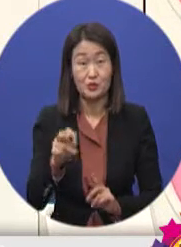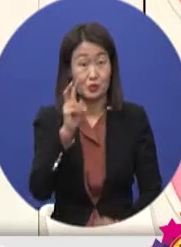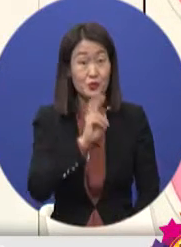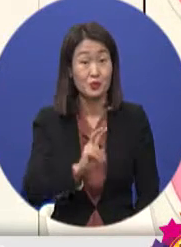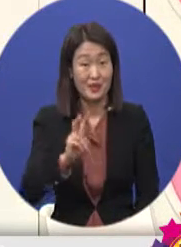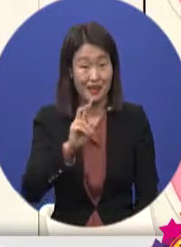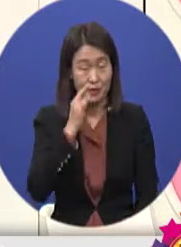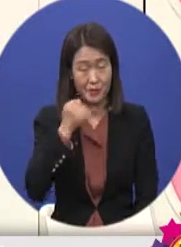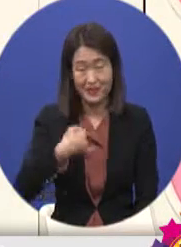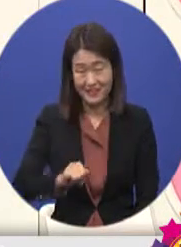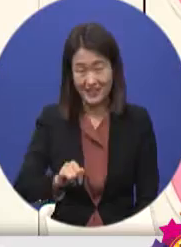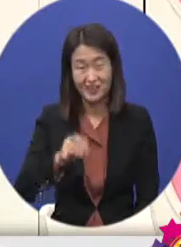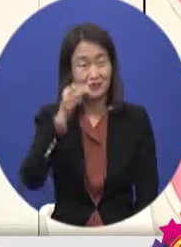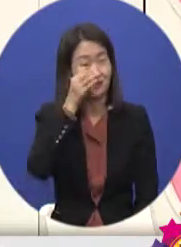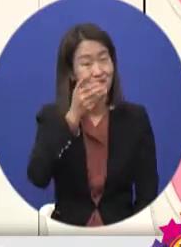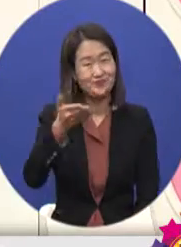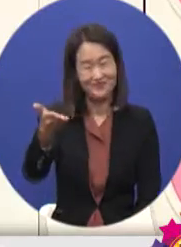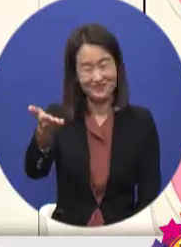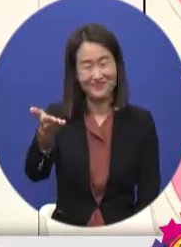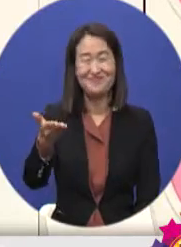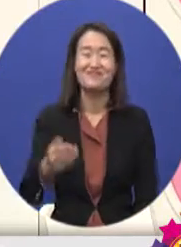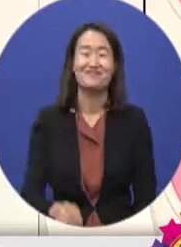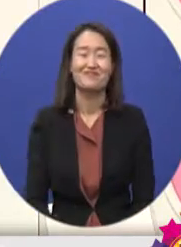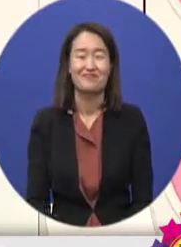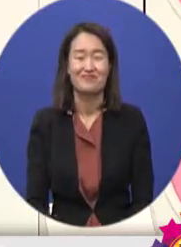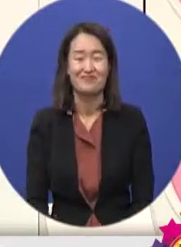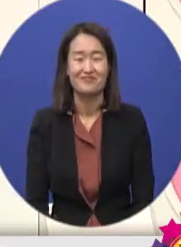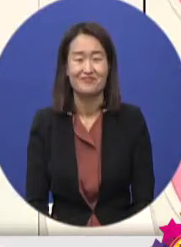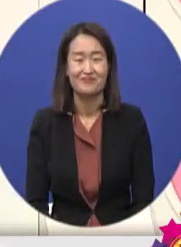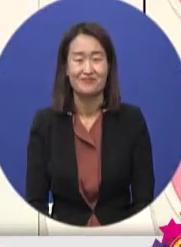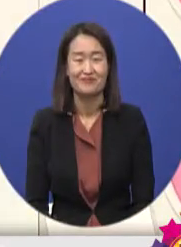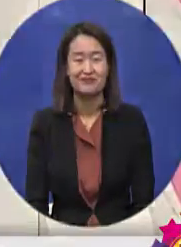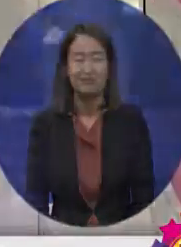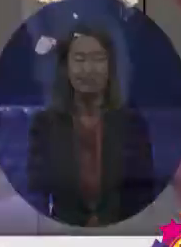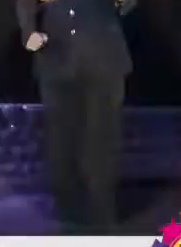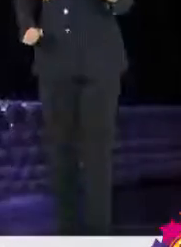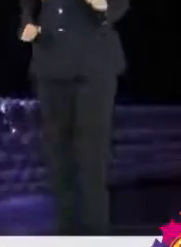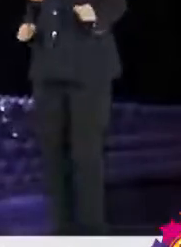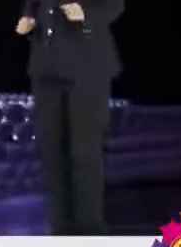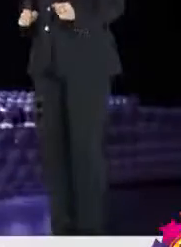있습니다. 엄마와 딸 보내드리고 뵙겠습니다. 엄마와 딸.